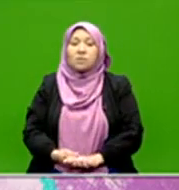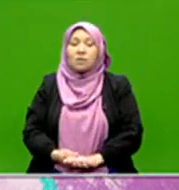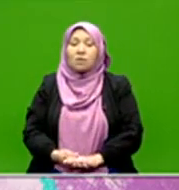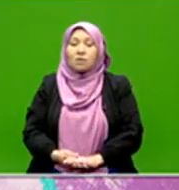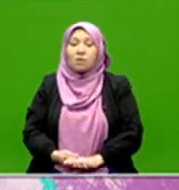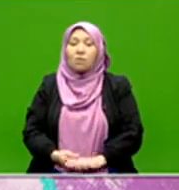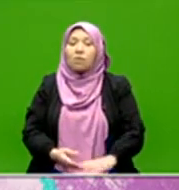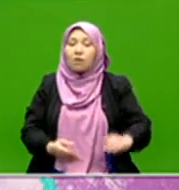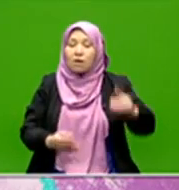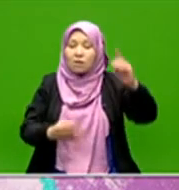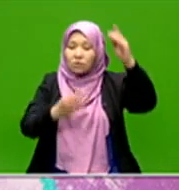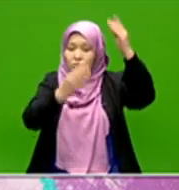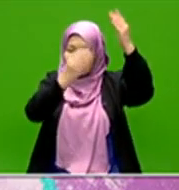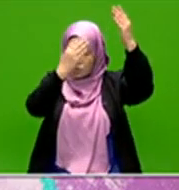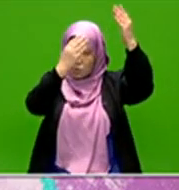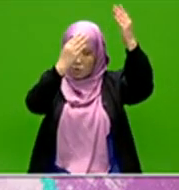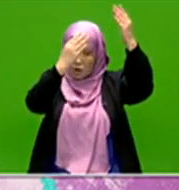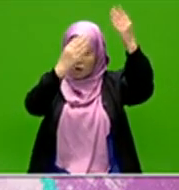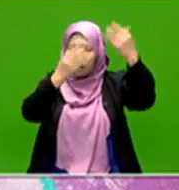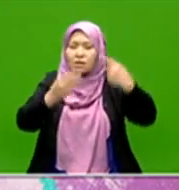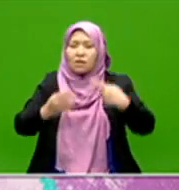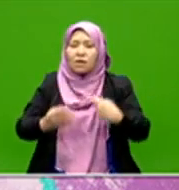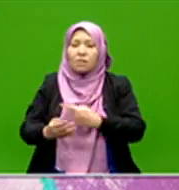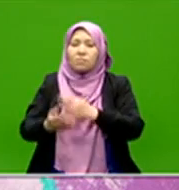الْعَلِيمُ رَبَّنَا